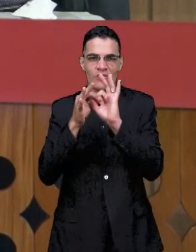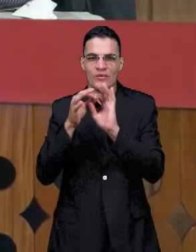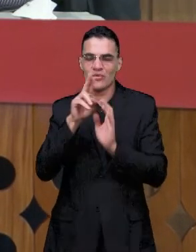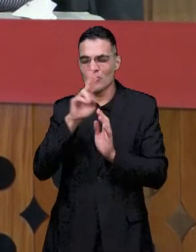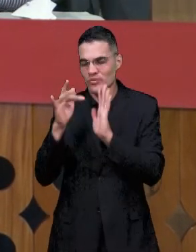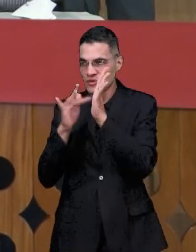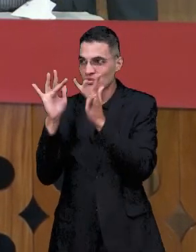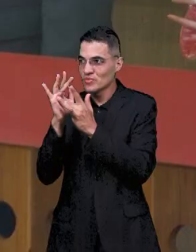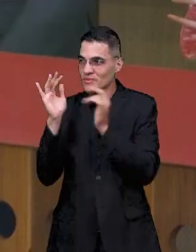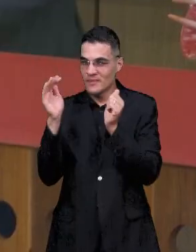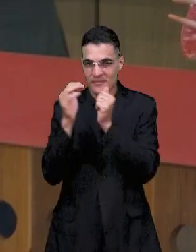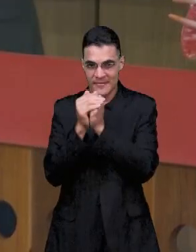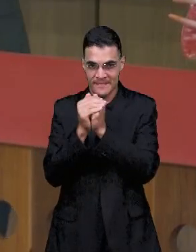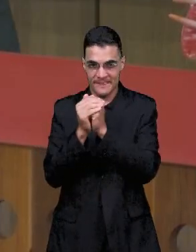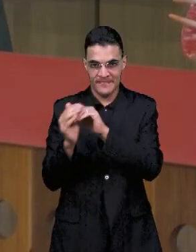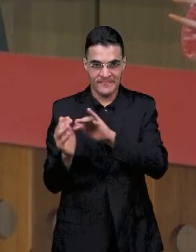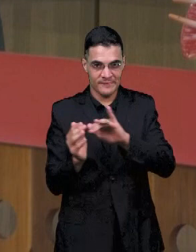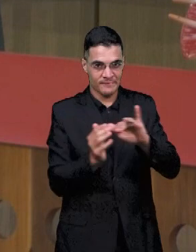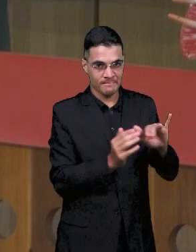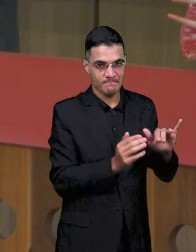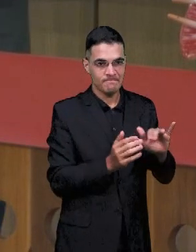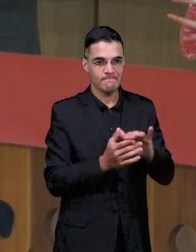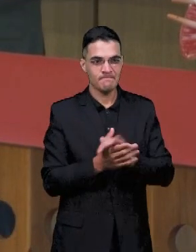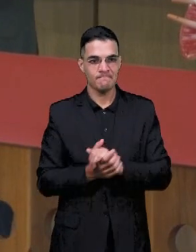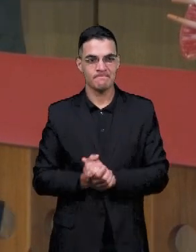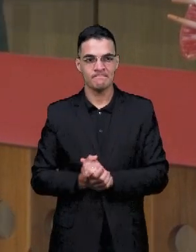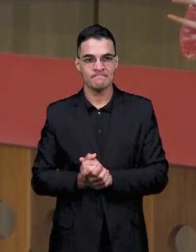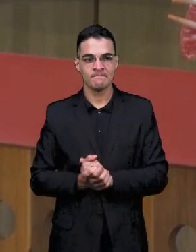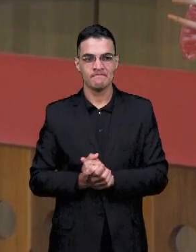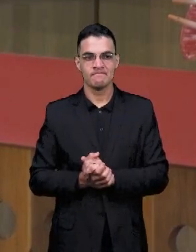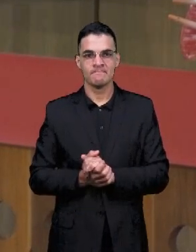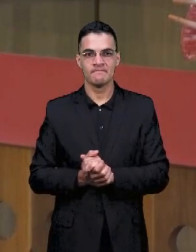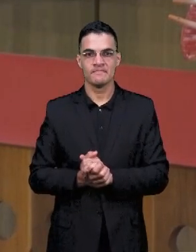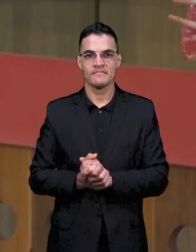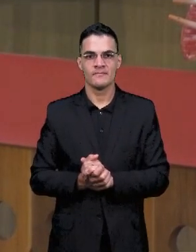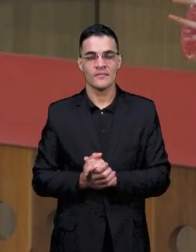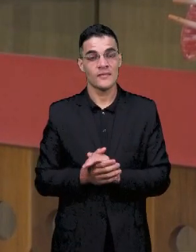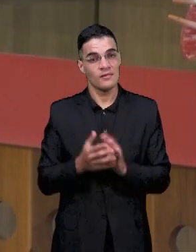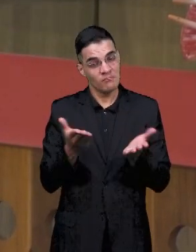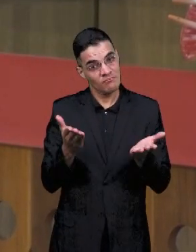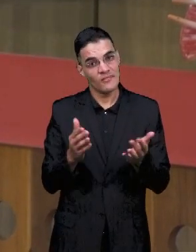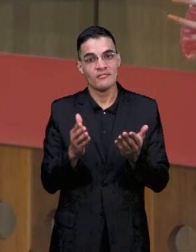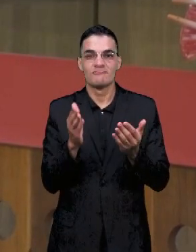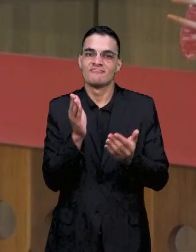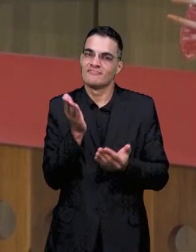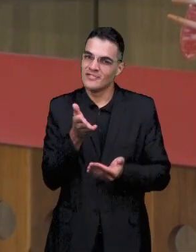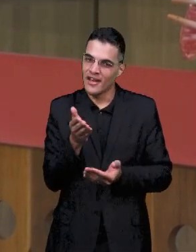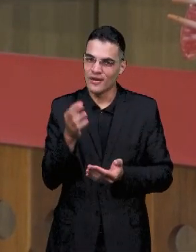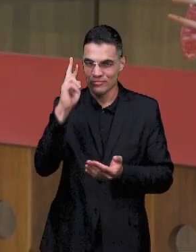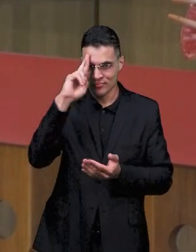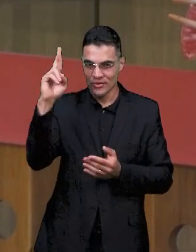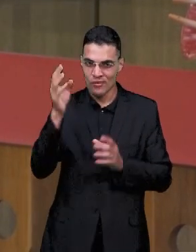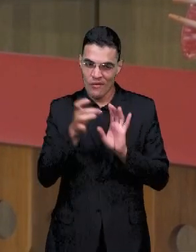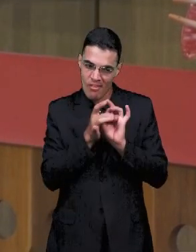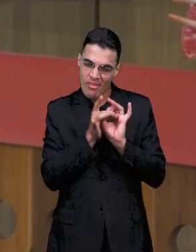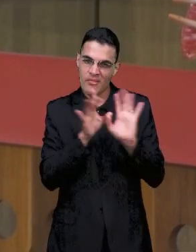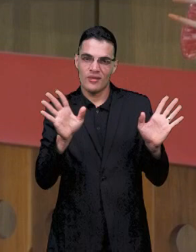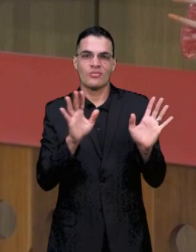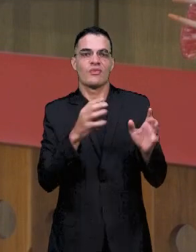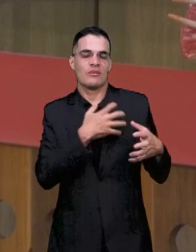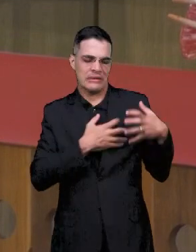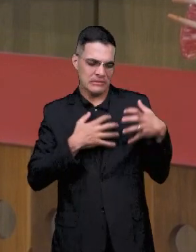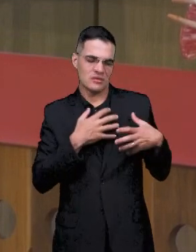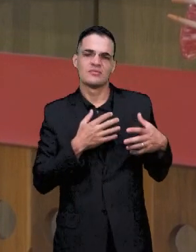Иисуса. Аминь. Итак, Господь уже освободил некоторые из сердец. Есть люди,